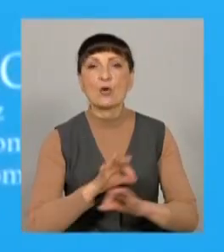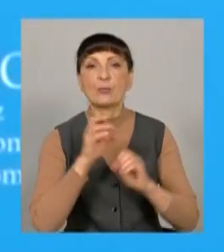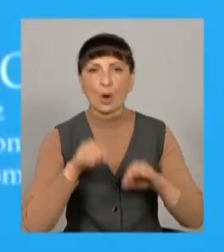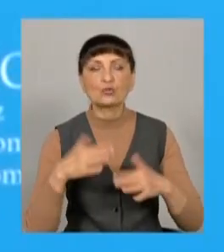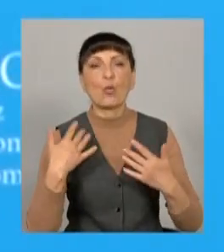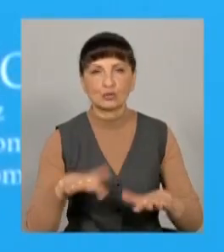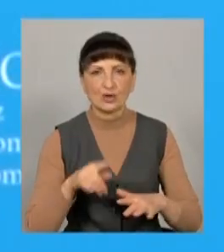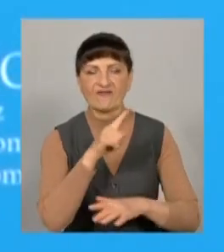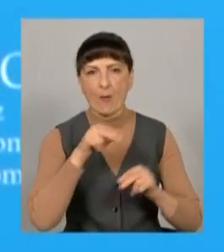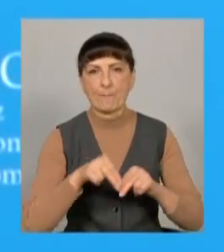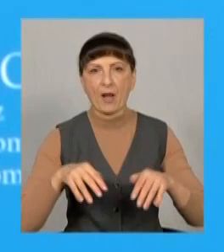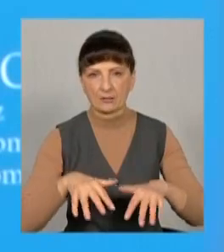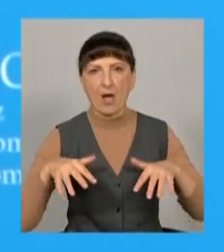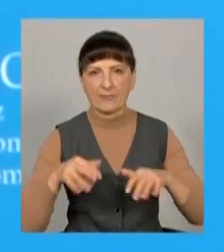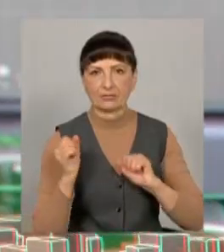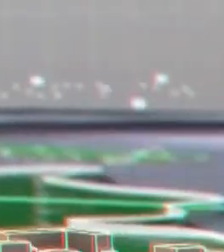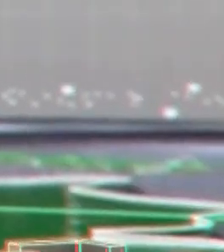уже в парламенте, в Мажилисе.